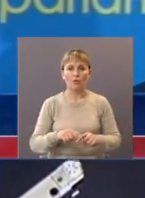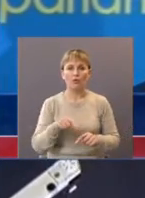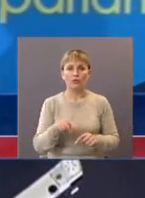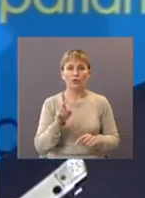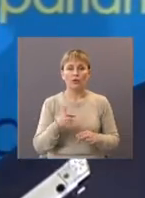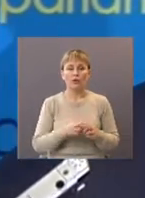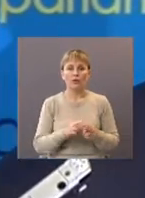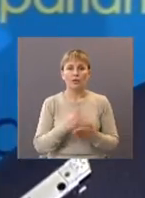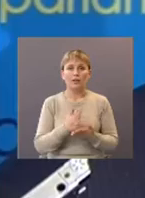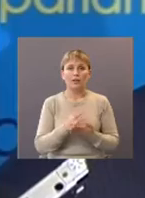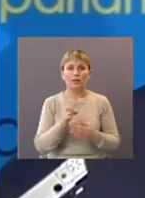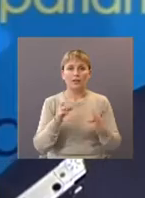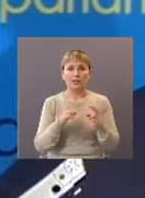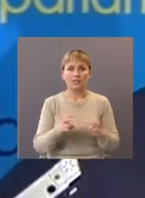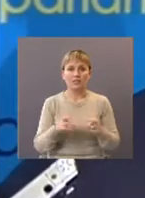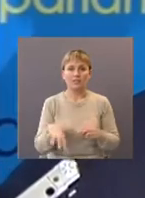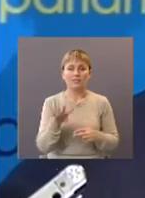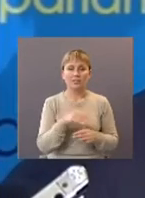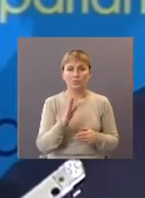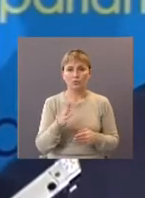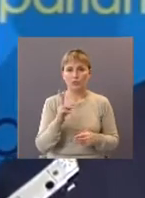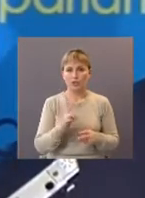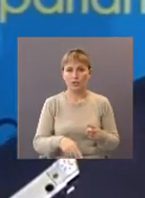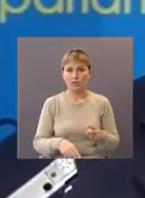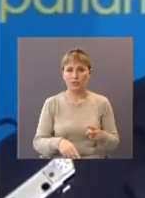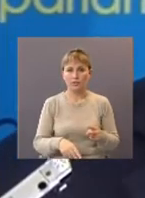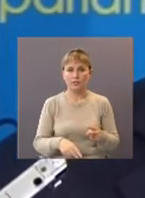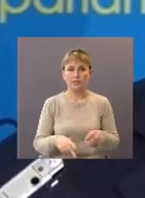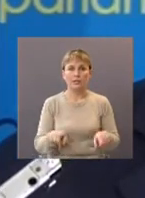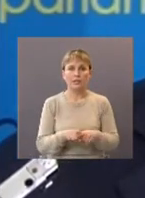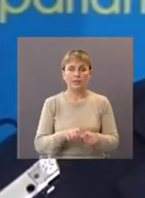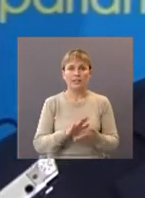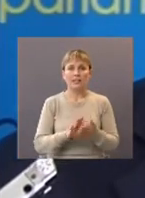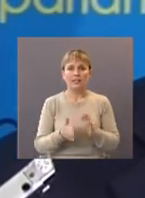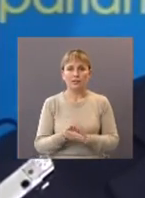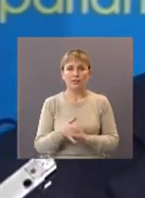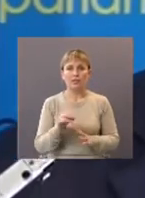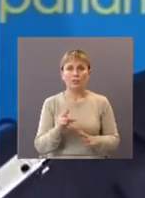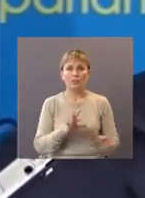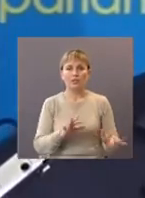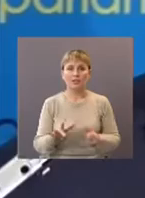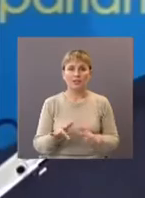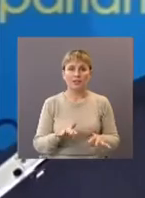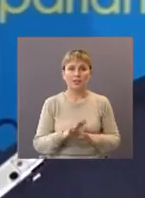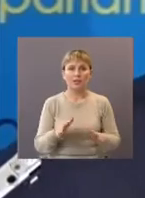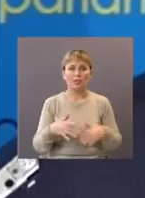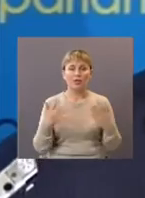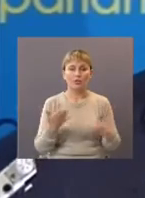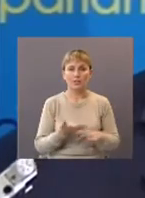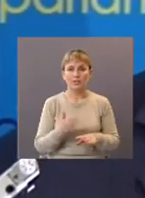которые находятся на рассмотрении в суде, все будут прекращены. Аналогичная ситуация и по делам небольшой